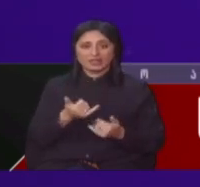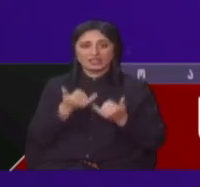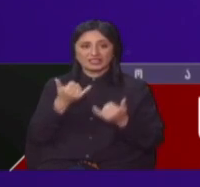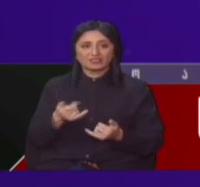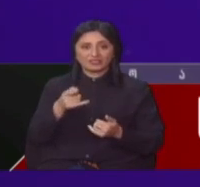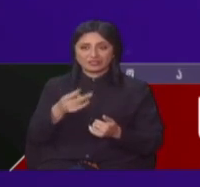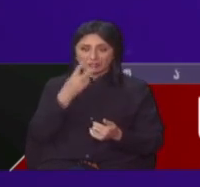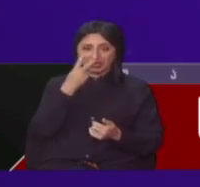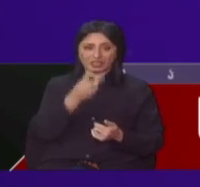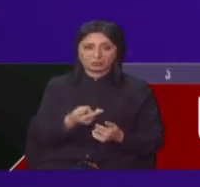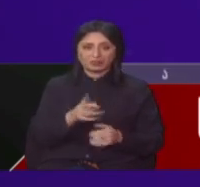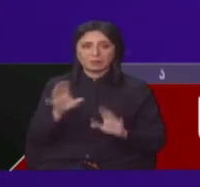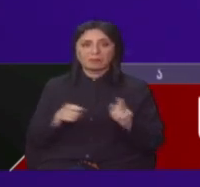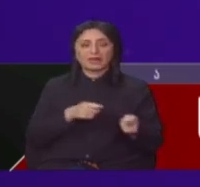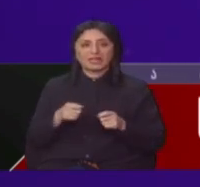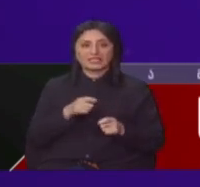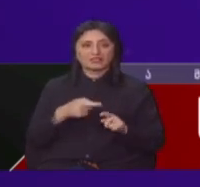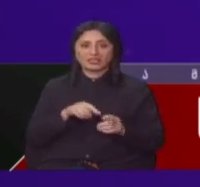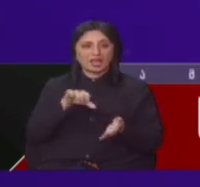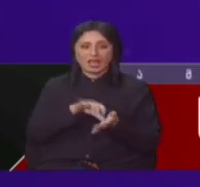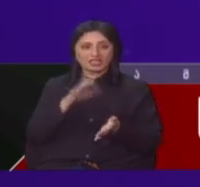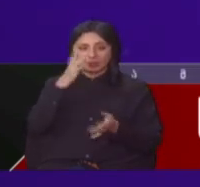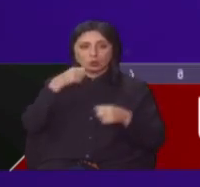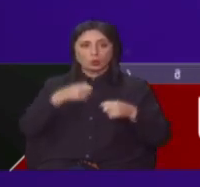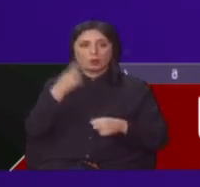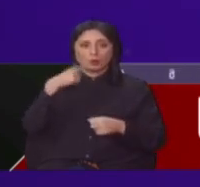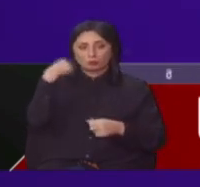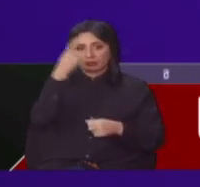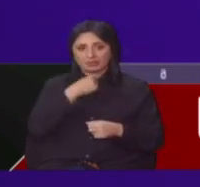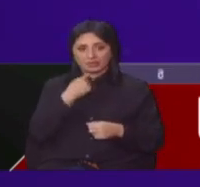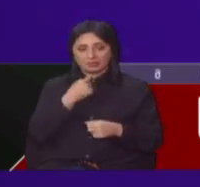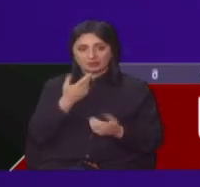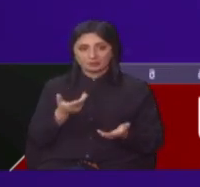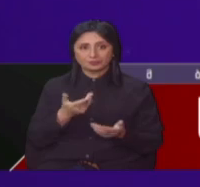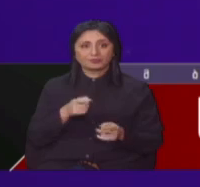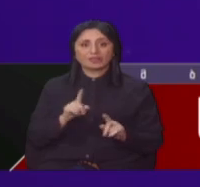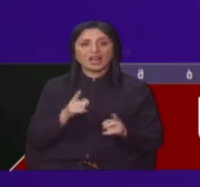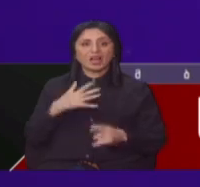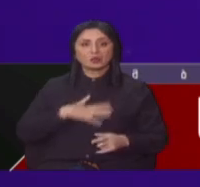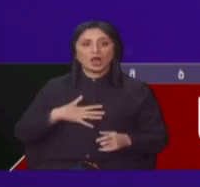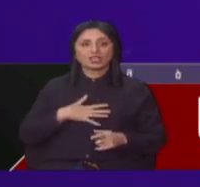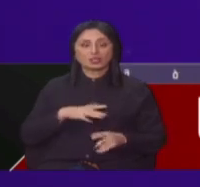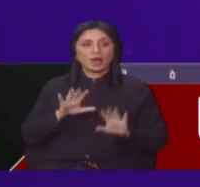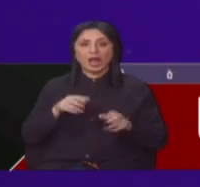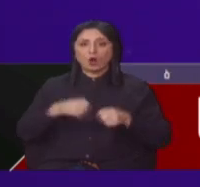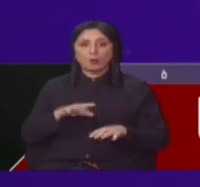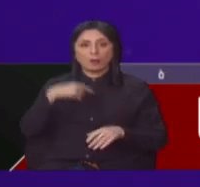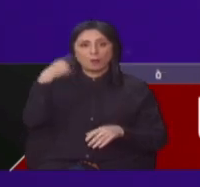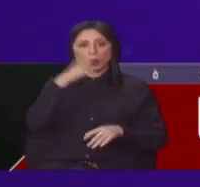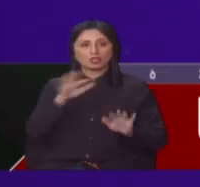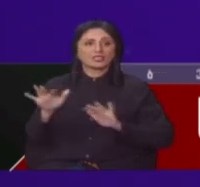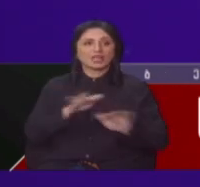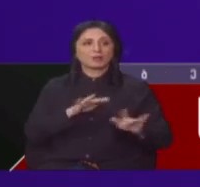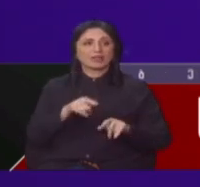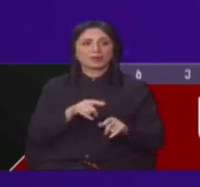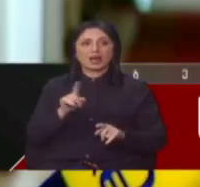s-a mai gândit, s-a mai gândit, s-a mai gândit, s-a mai gândit, და ეხლა რატო აწუხებ თარაუფლებოსული პირის მიერ რაღაცა ქმედებები